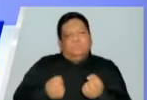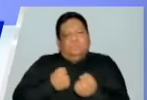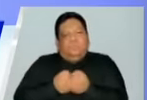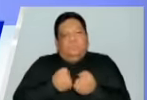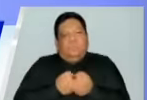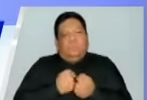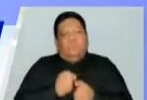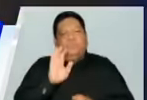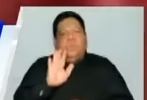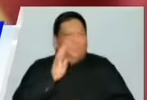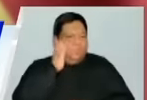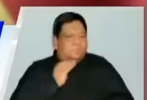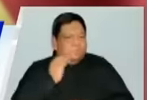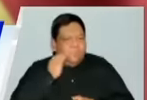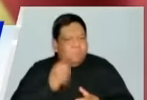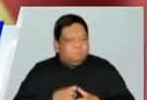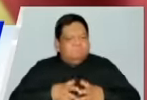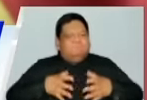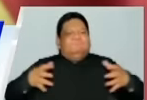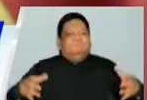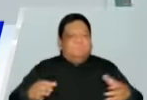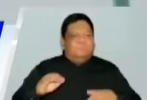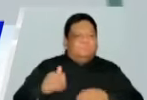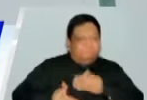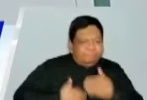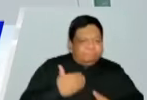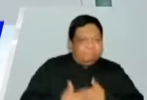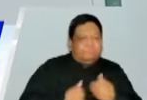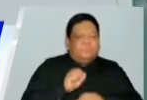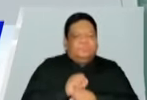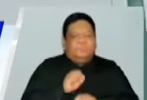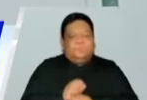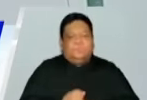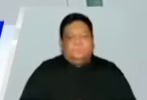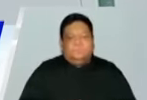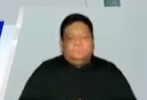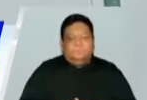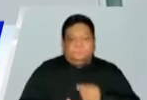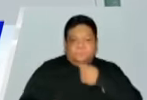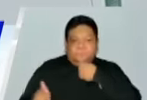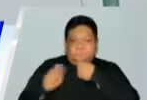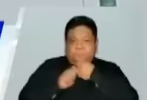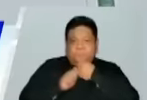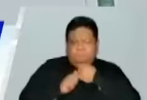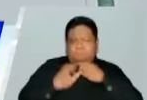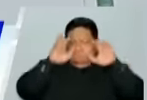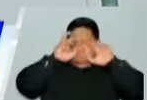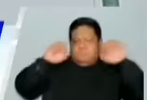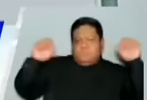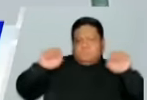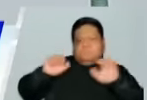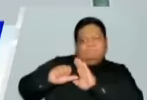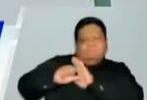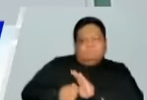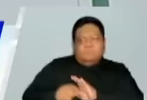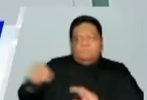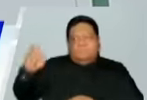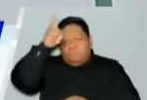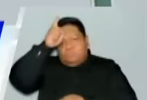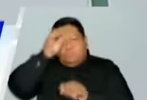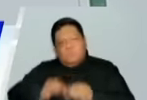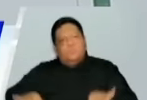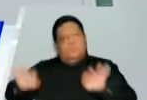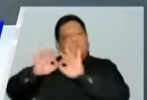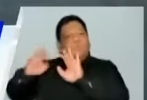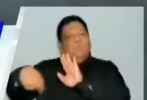your operations. Binigyan din ng Pangulo ang kahalagahan ng Germany sa ginagawang negosasyon ng bansa para muling magkaroon ng Philippines-EU Free